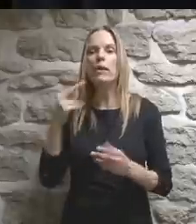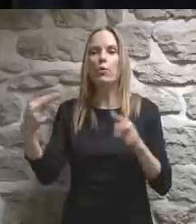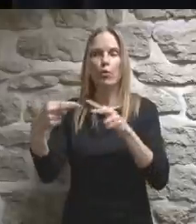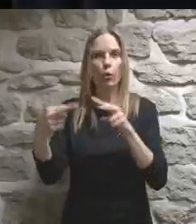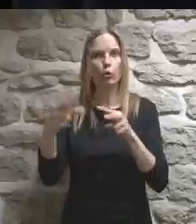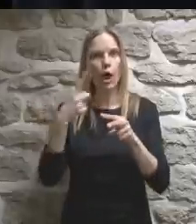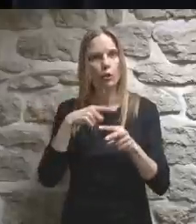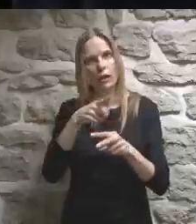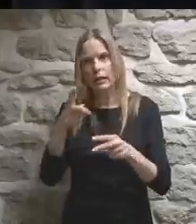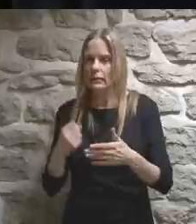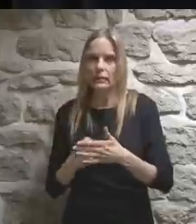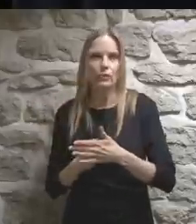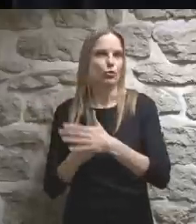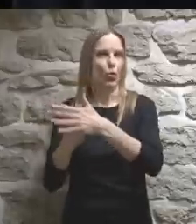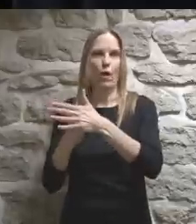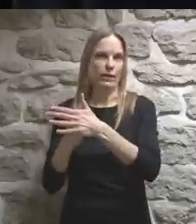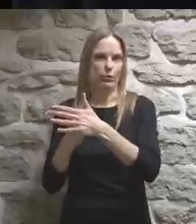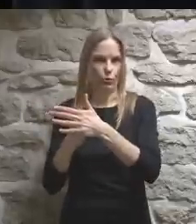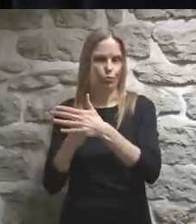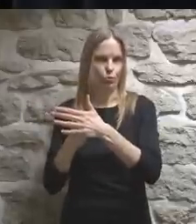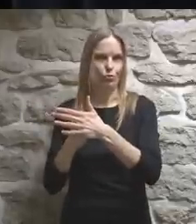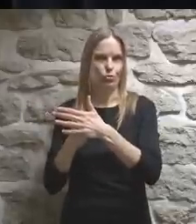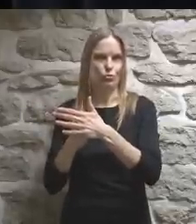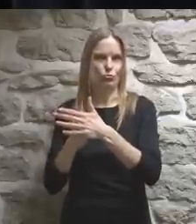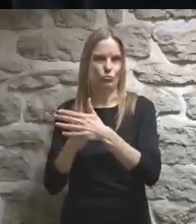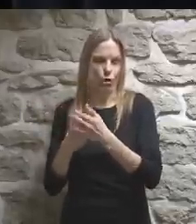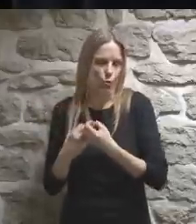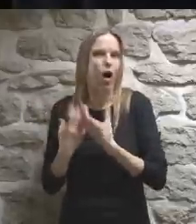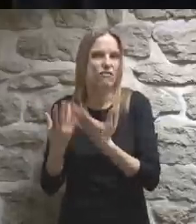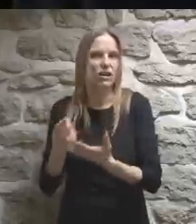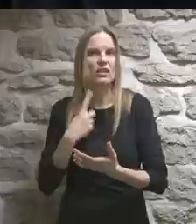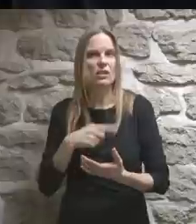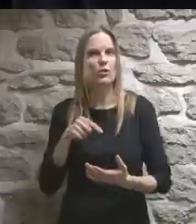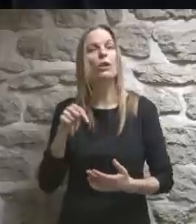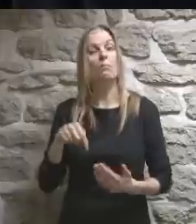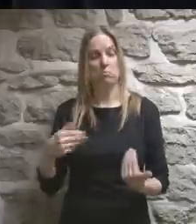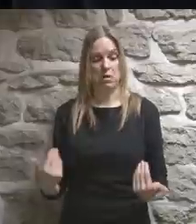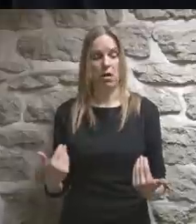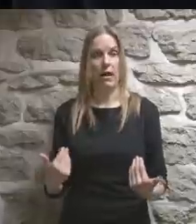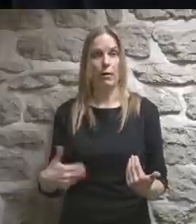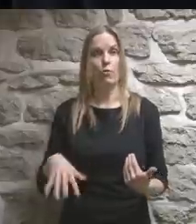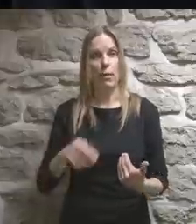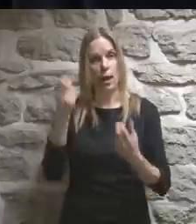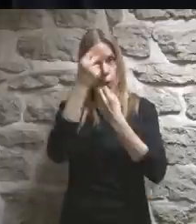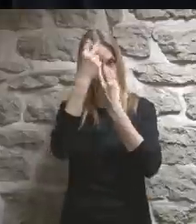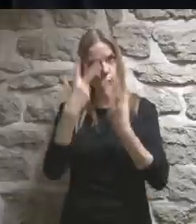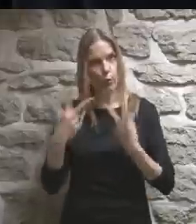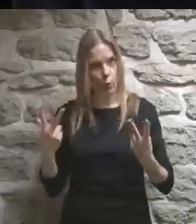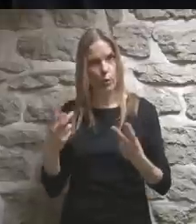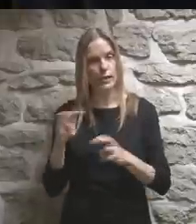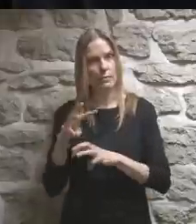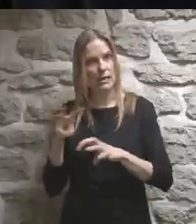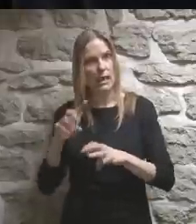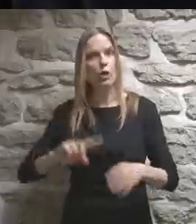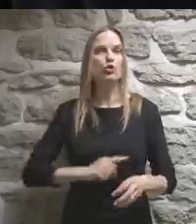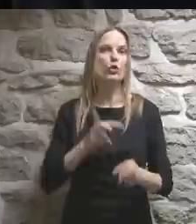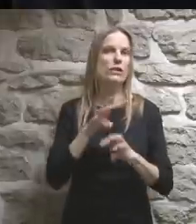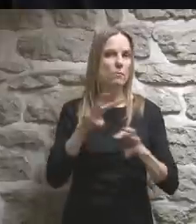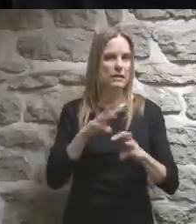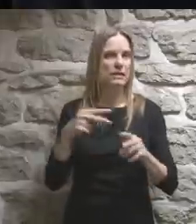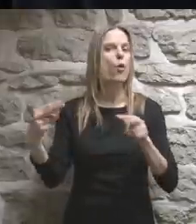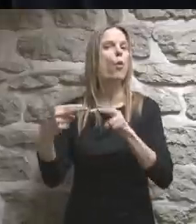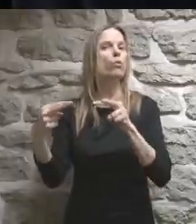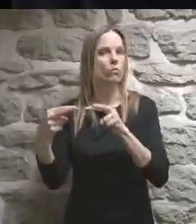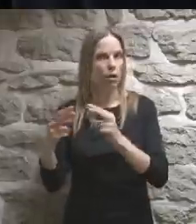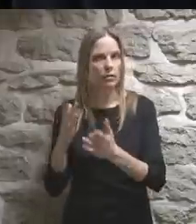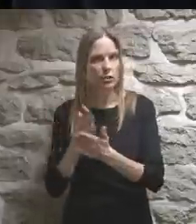toetust neile enda poolt ka avaldasin. Siin on ka kultuuriministeerium seda kontakti hoidnud sotsiaalministeerium ja tõepoolest